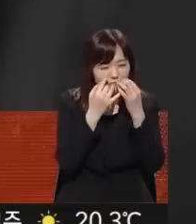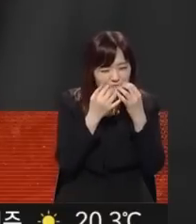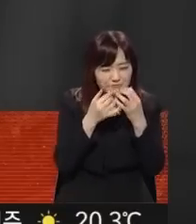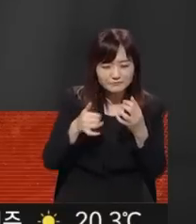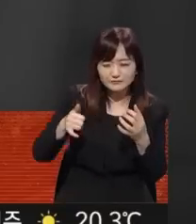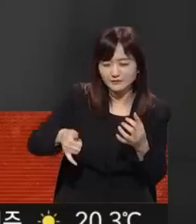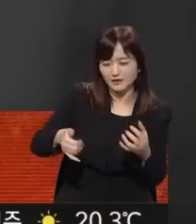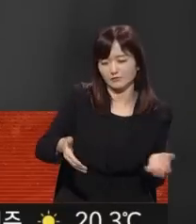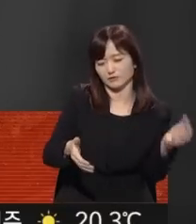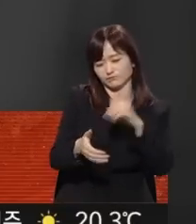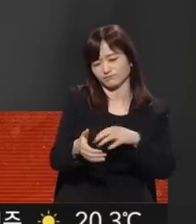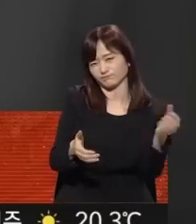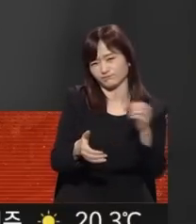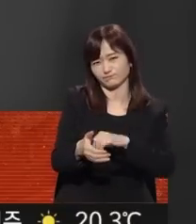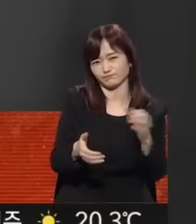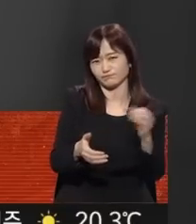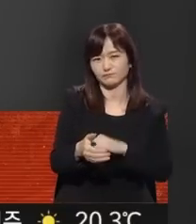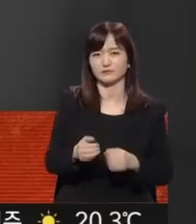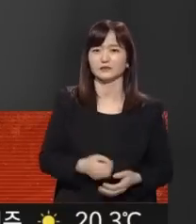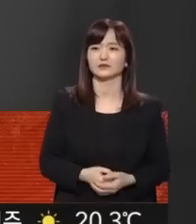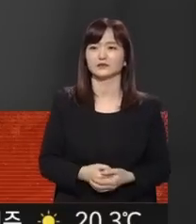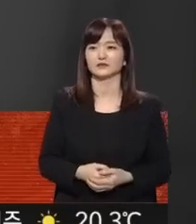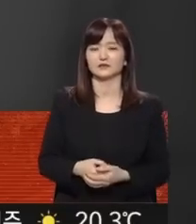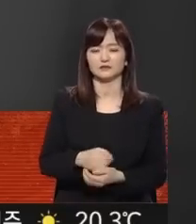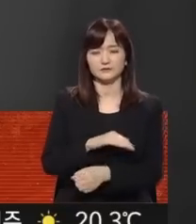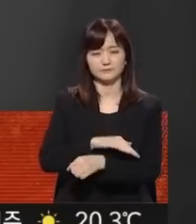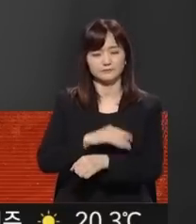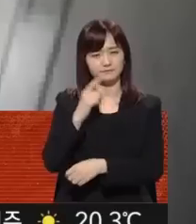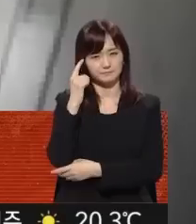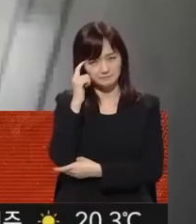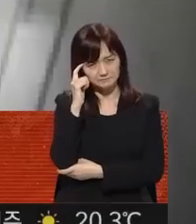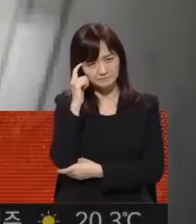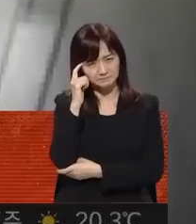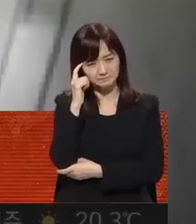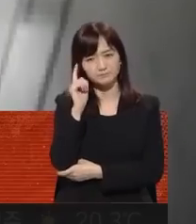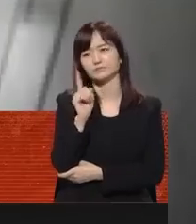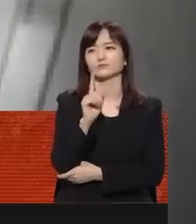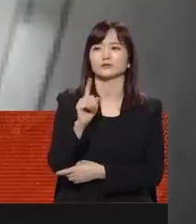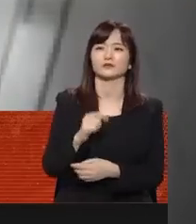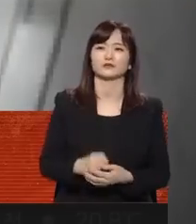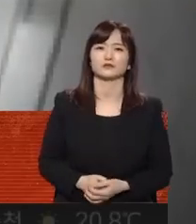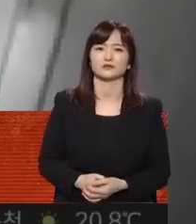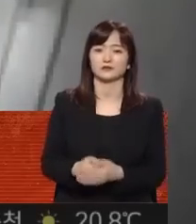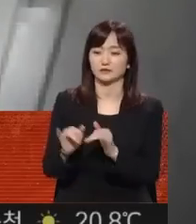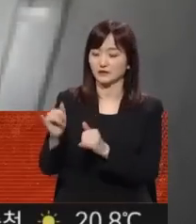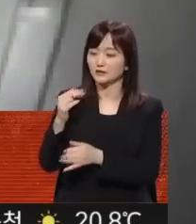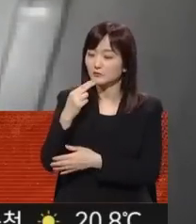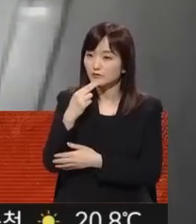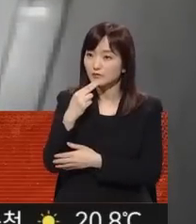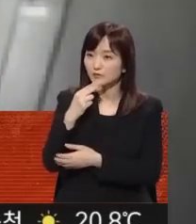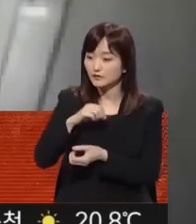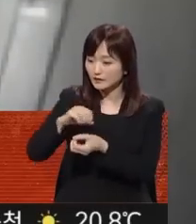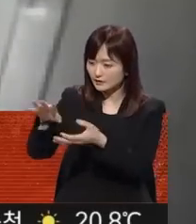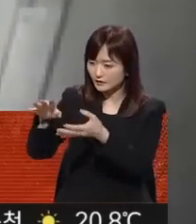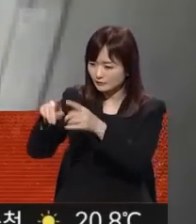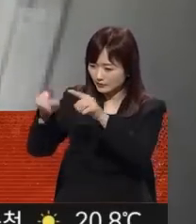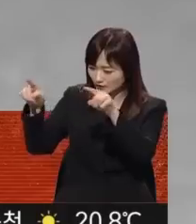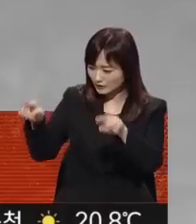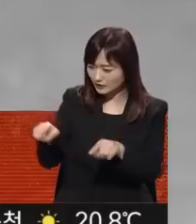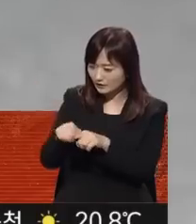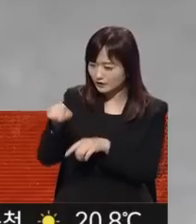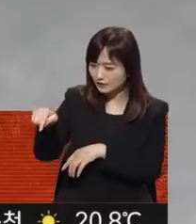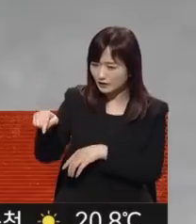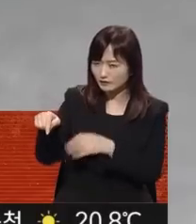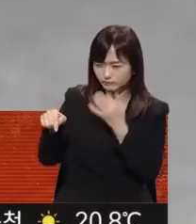갔다는 겁니다 아이구야 근데 이제 잘 생각을 해보니까 아까 들어와 가지고 무인 택배함 앞에서 행동도 그